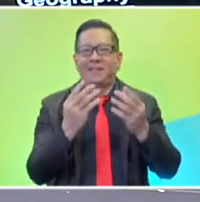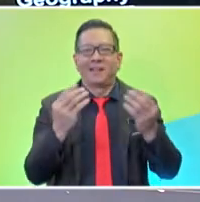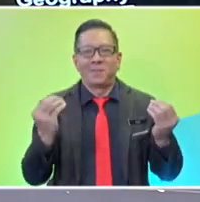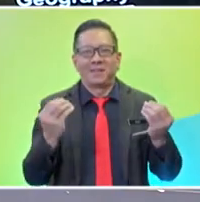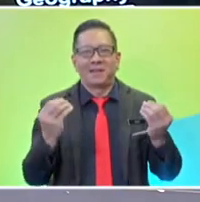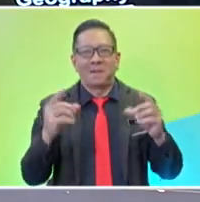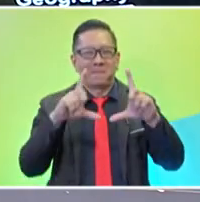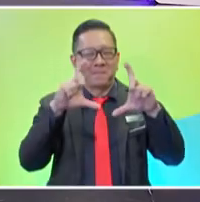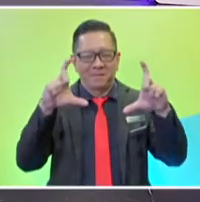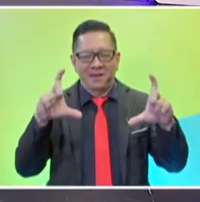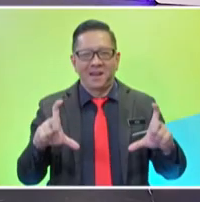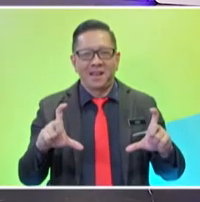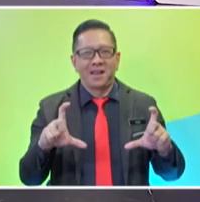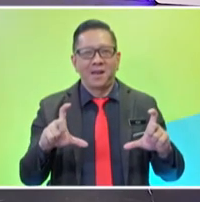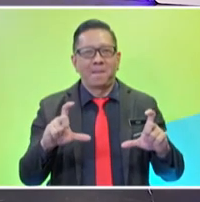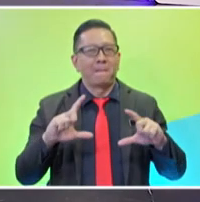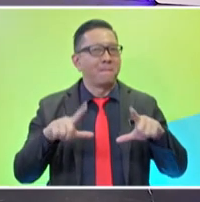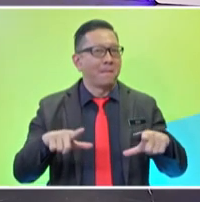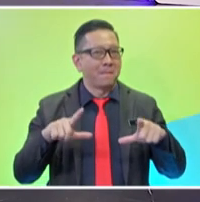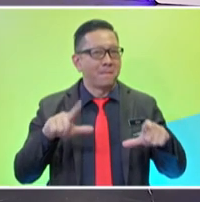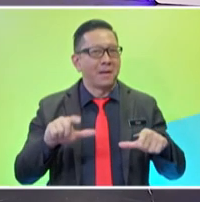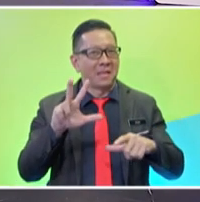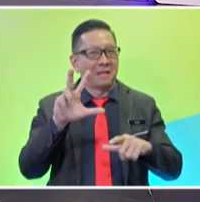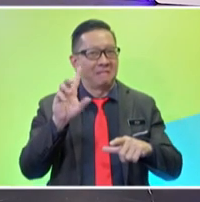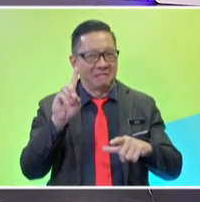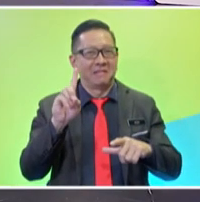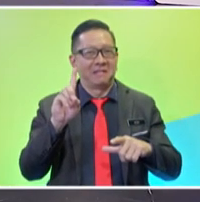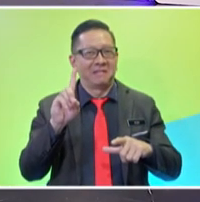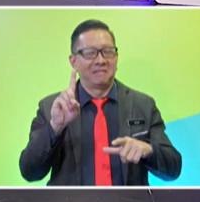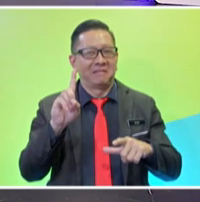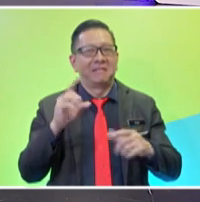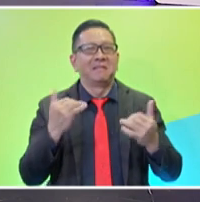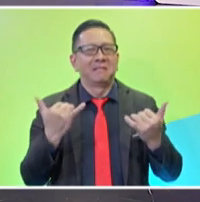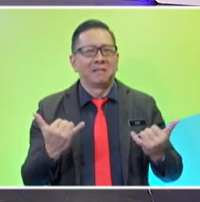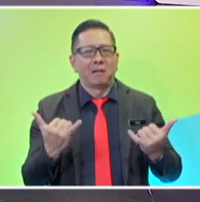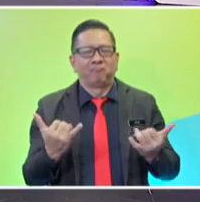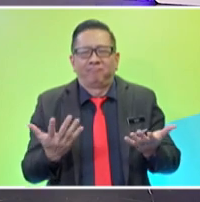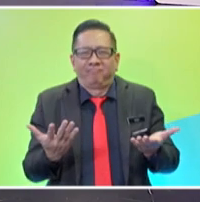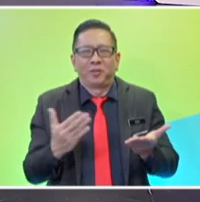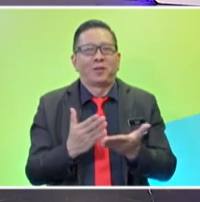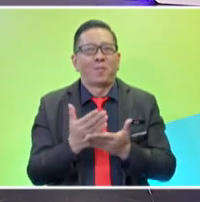dan juga papan 3D segitiga 3D yang kita buat dan sekarang